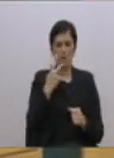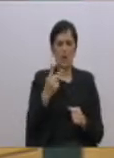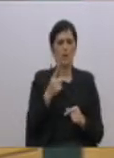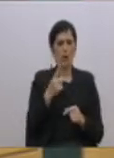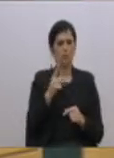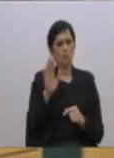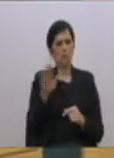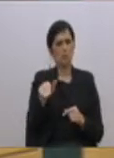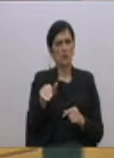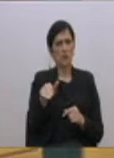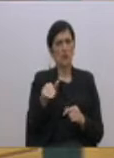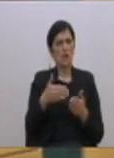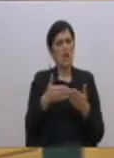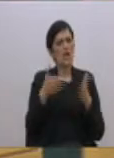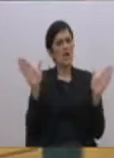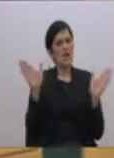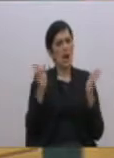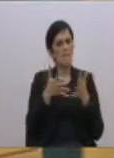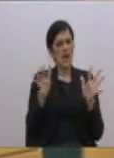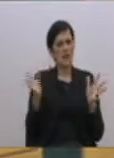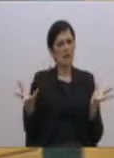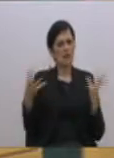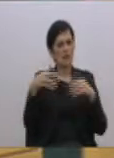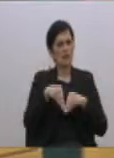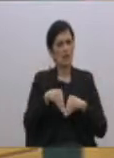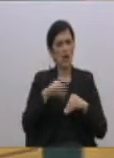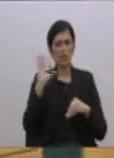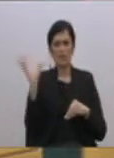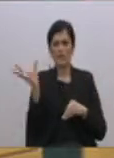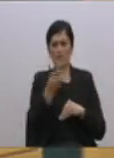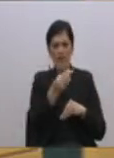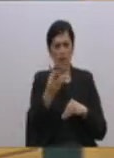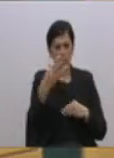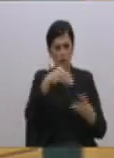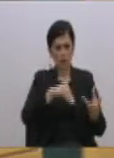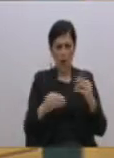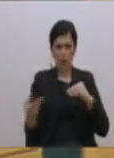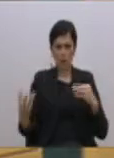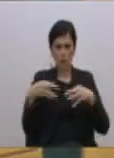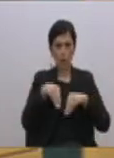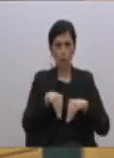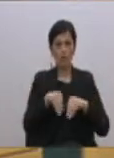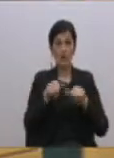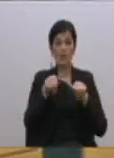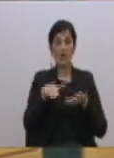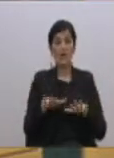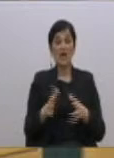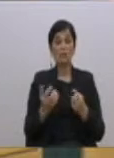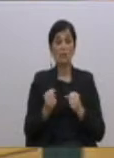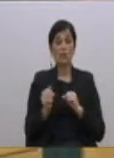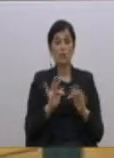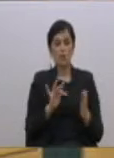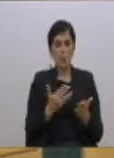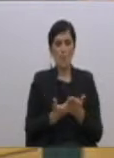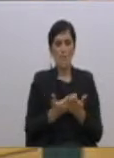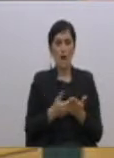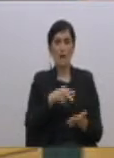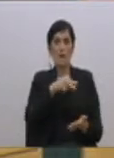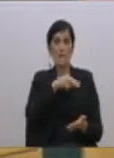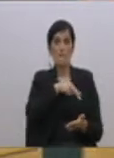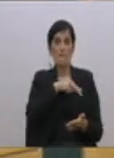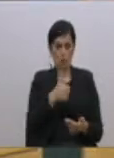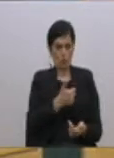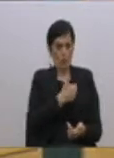არა გახსნილობა, მეტი ჩართულობა, ყველას ჩართულობა. რო აი გადაწყვეტილებების მიღების პროცესში მაგალითად პარლამენტიდან ხო